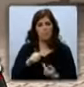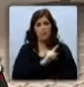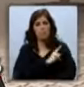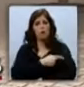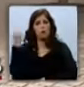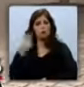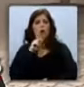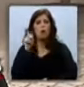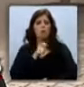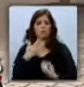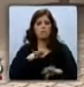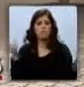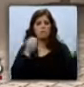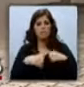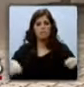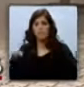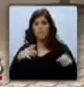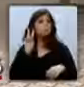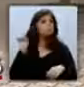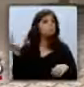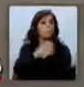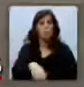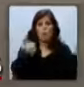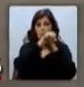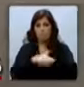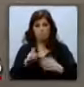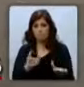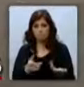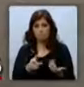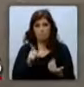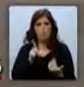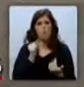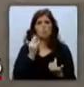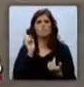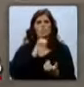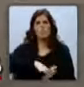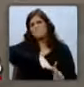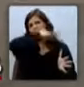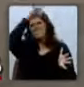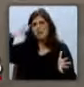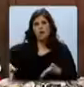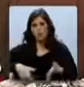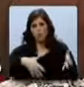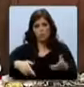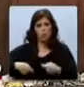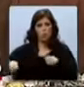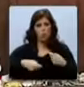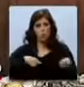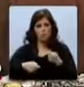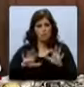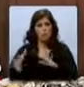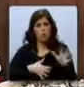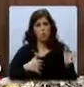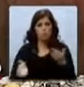так, по сути дела, у нас тут сейчас без власти практически. У лишу аккумулось на жгулаш. O comércio está quase